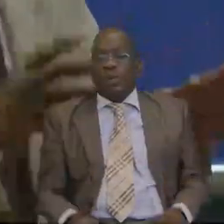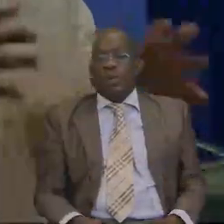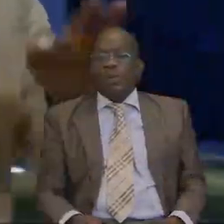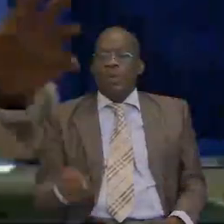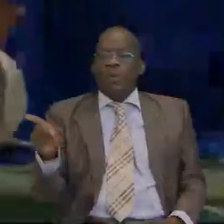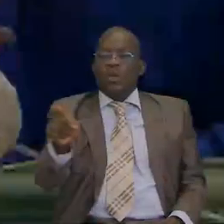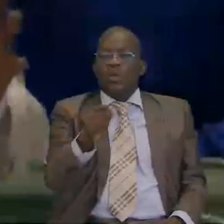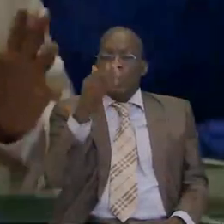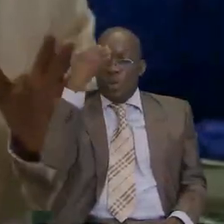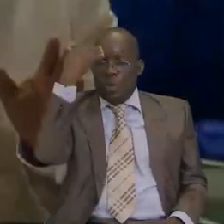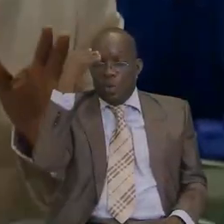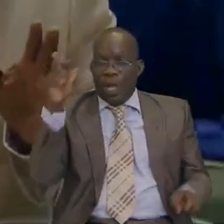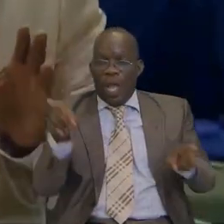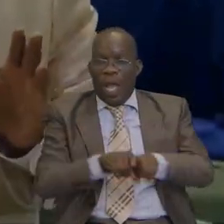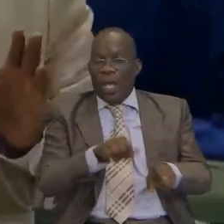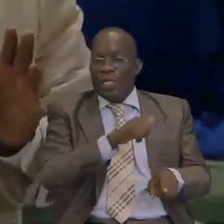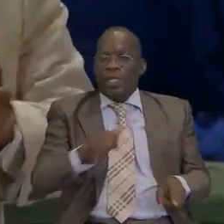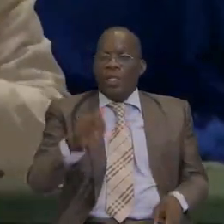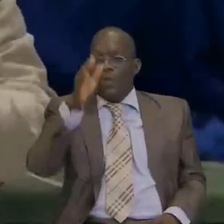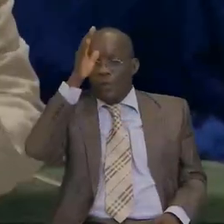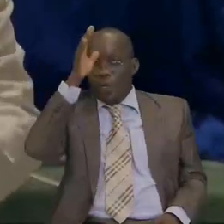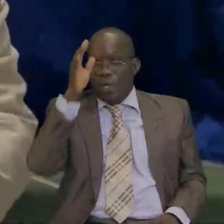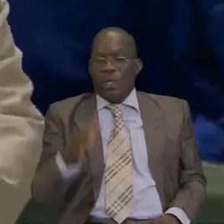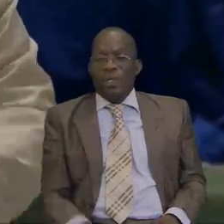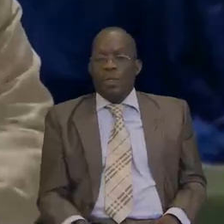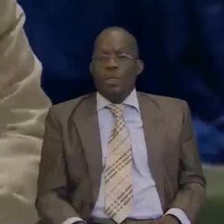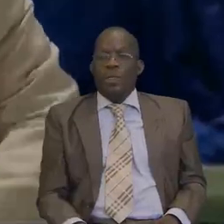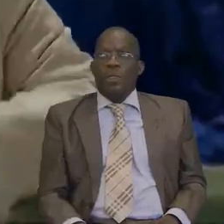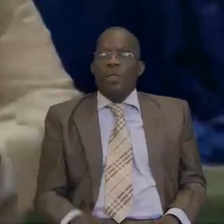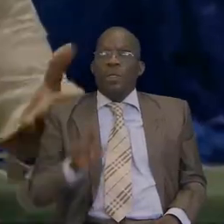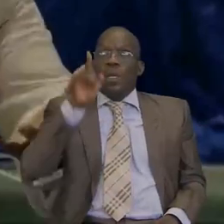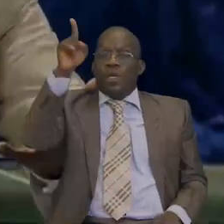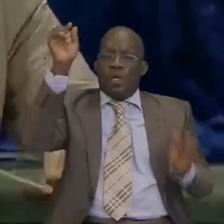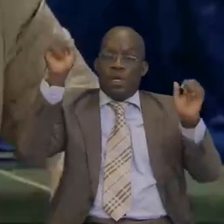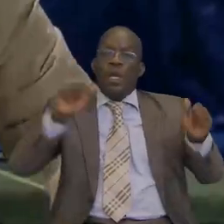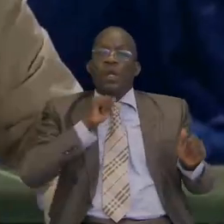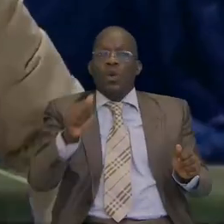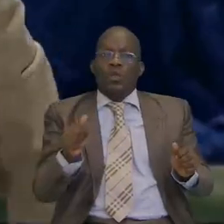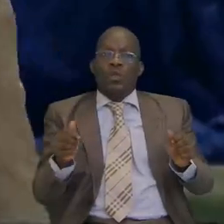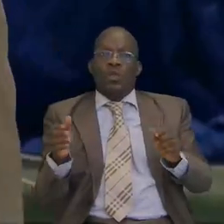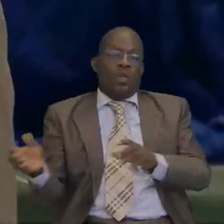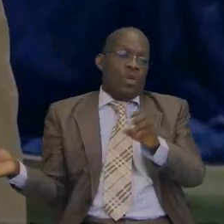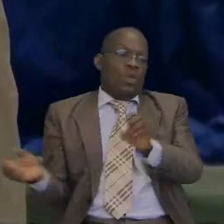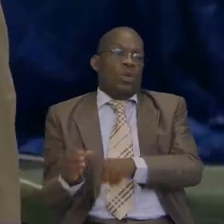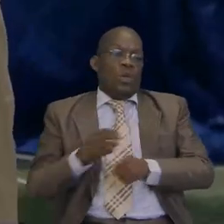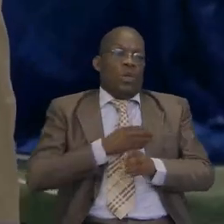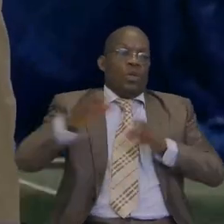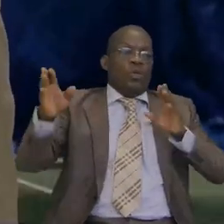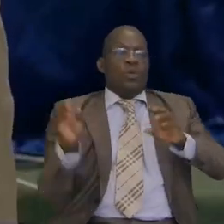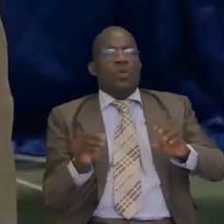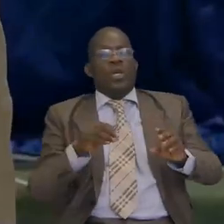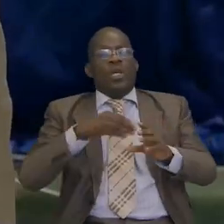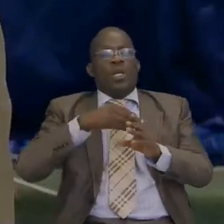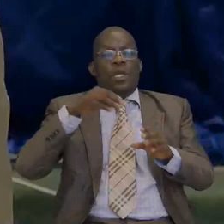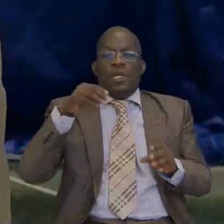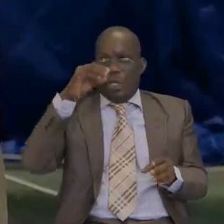Tu sais, en tant que père, il ne peut pas envoyer son